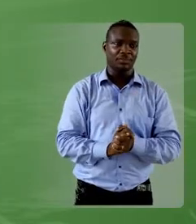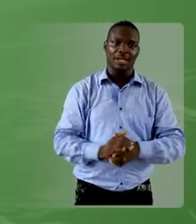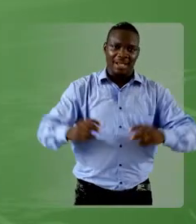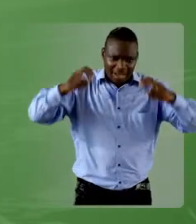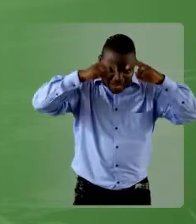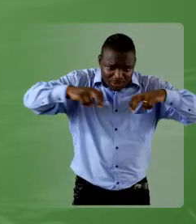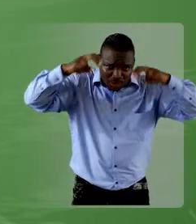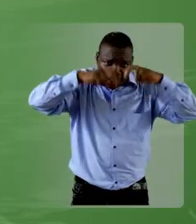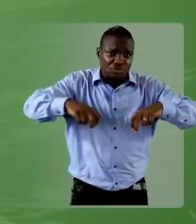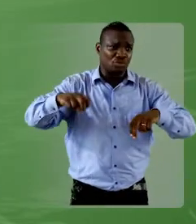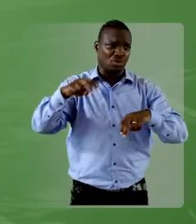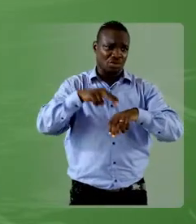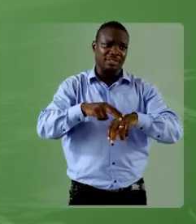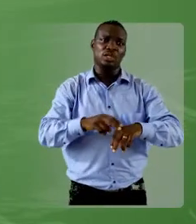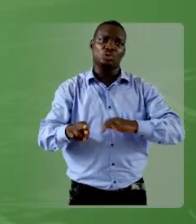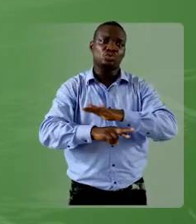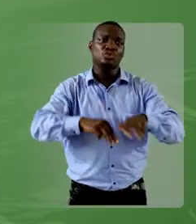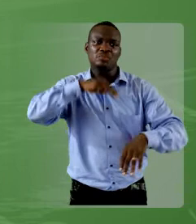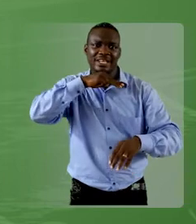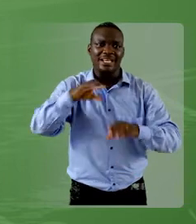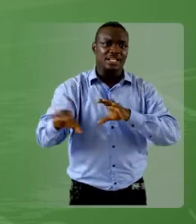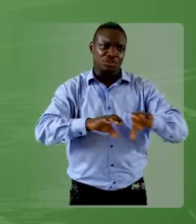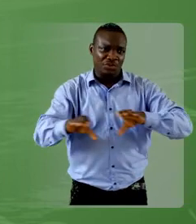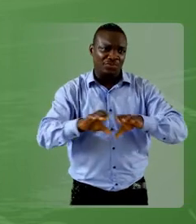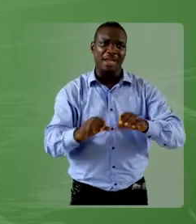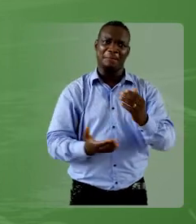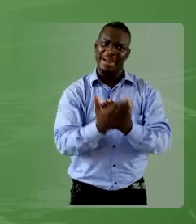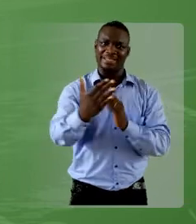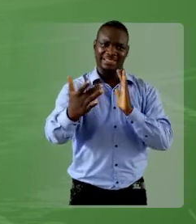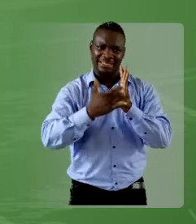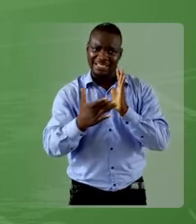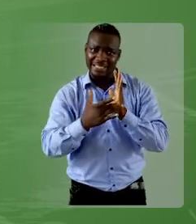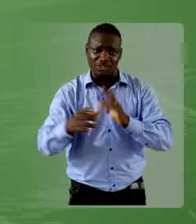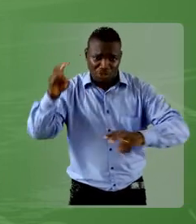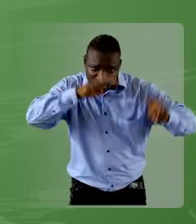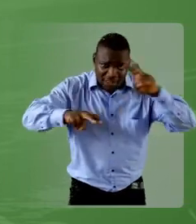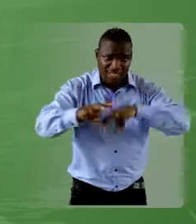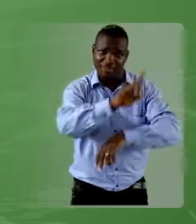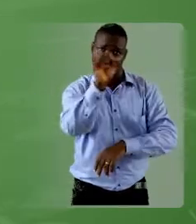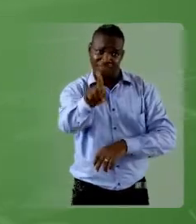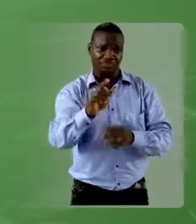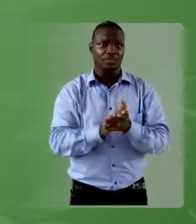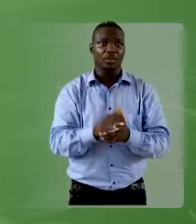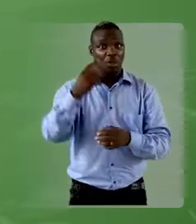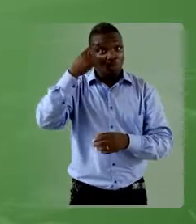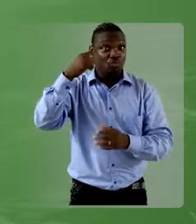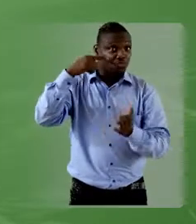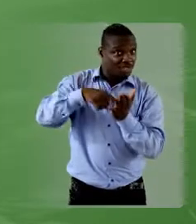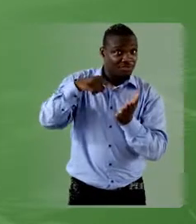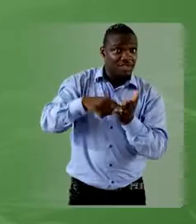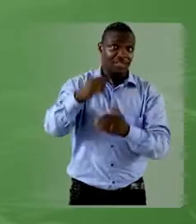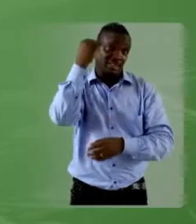l'exploitation des ressources minières se fait-elle par des techniques de recherche? Pour vérifier cette